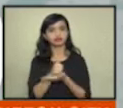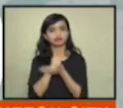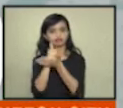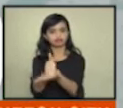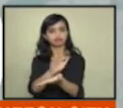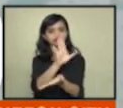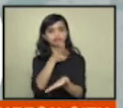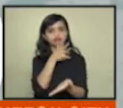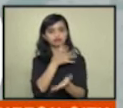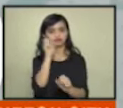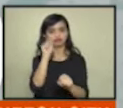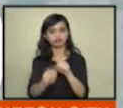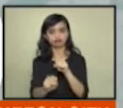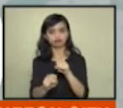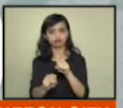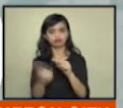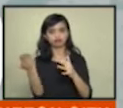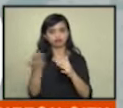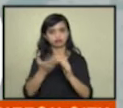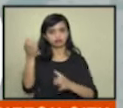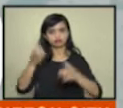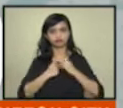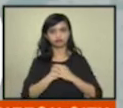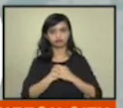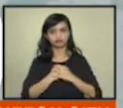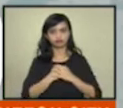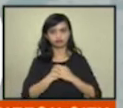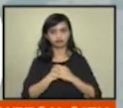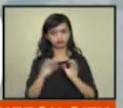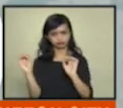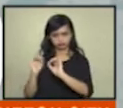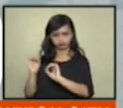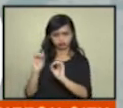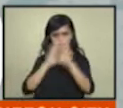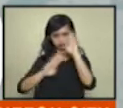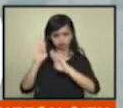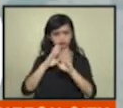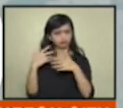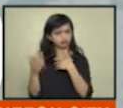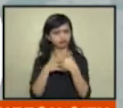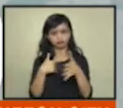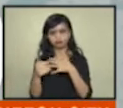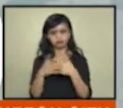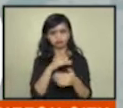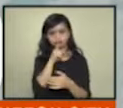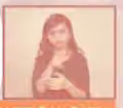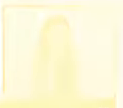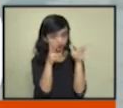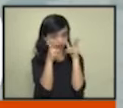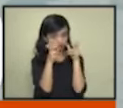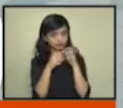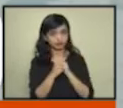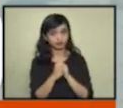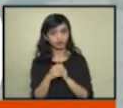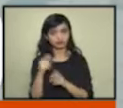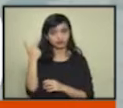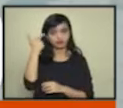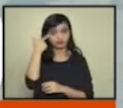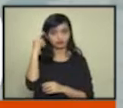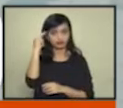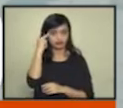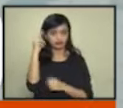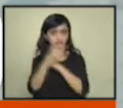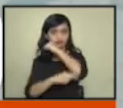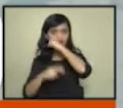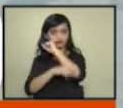nyo na para kayo po ay sampahan ng kaso. Walang problema yan. Ano yung katotohanan palabasin ninyo? Jerry Nicolas,